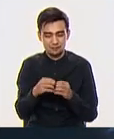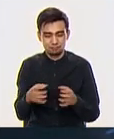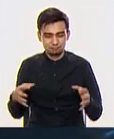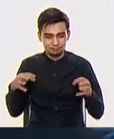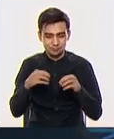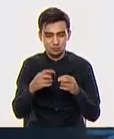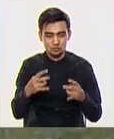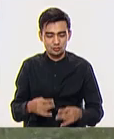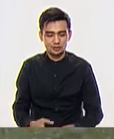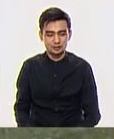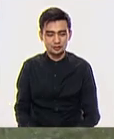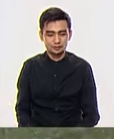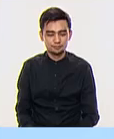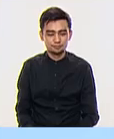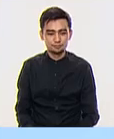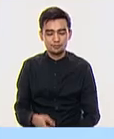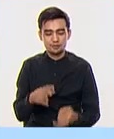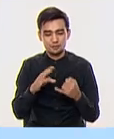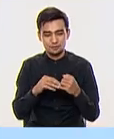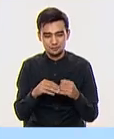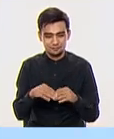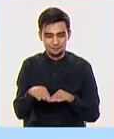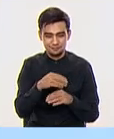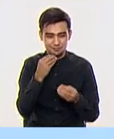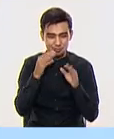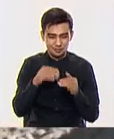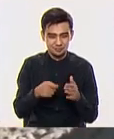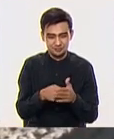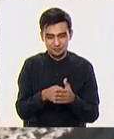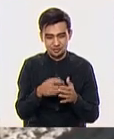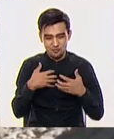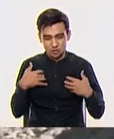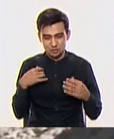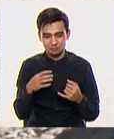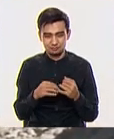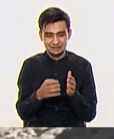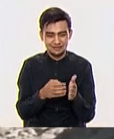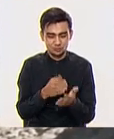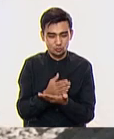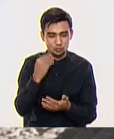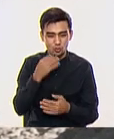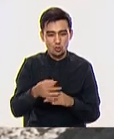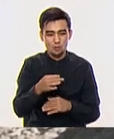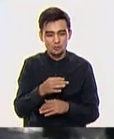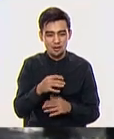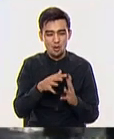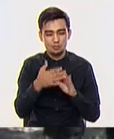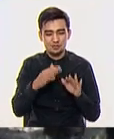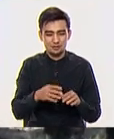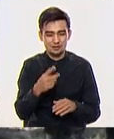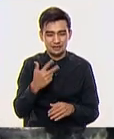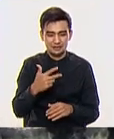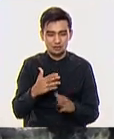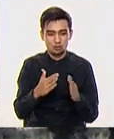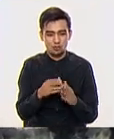дейді. Жайылым жерге зар болғандардың бірі Түркістан облысындағы Әлімтау ауылының тұрғындары. Ауылдағы 30 үй аз